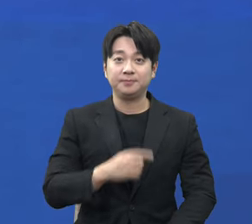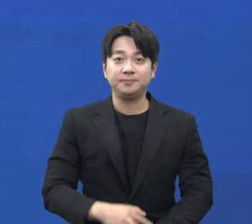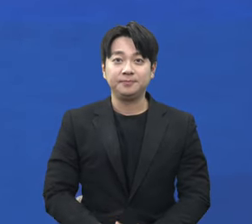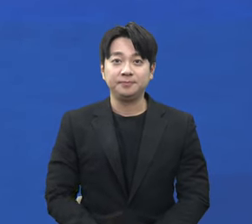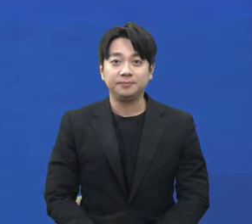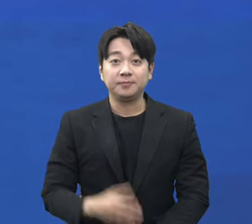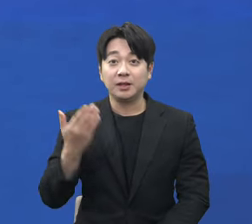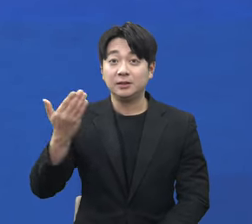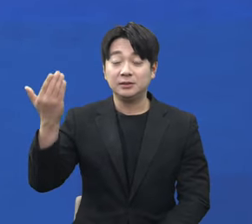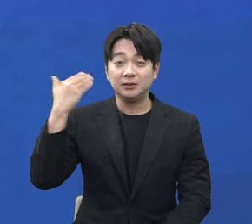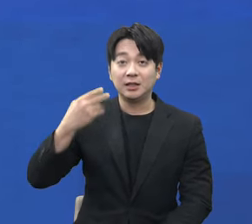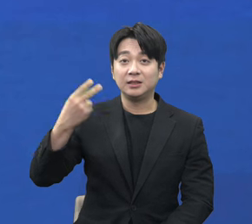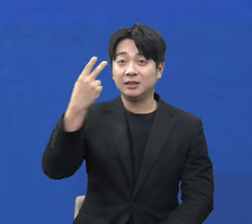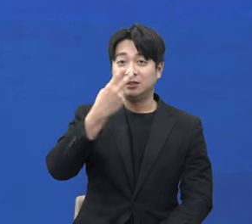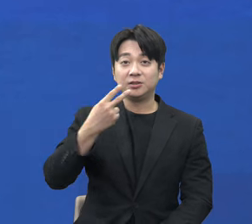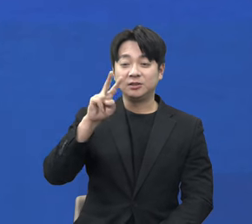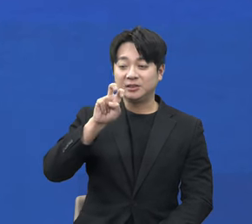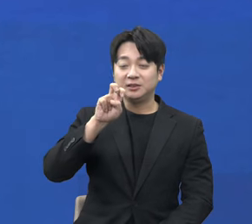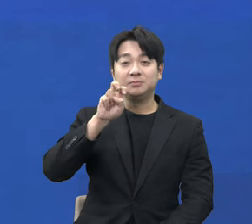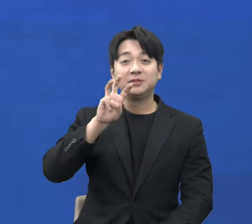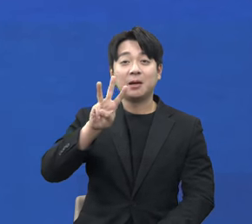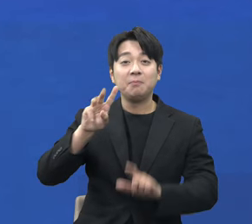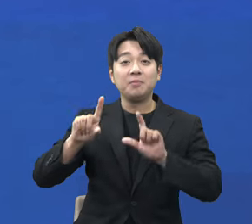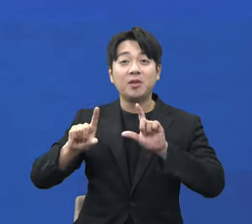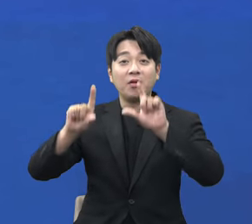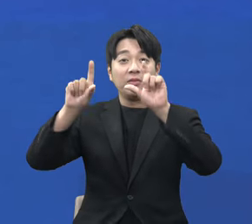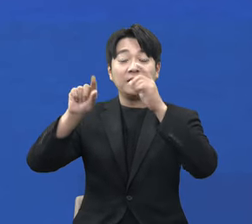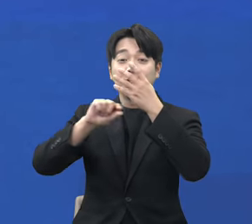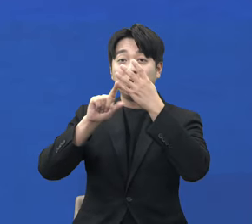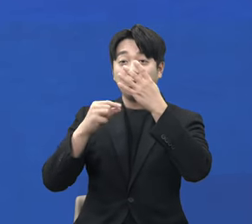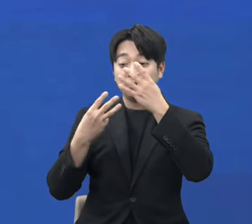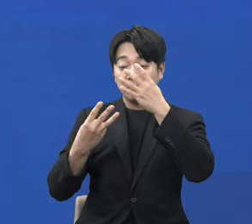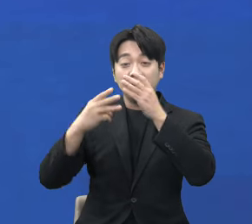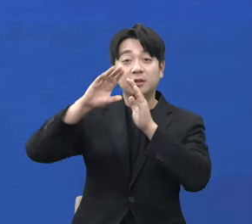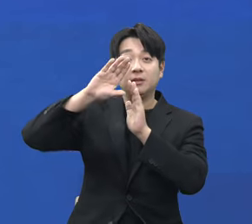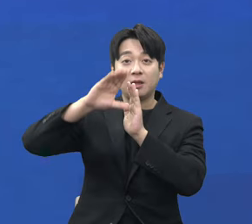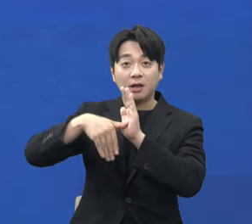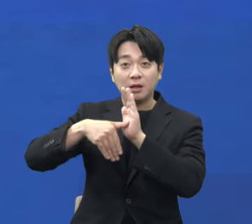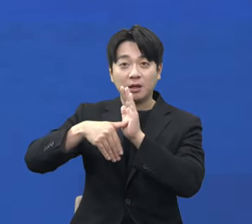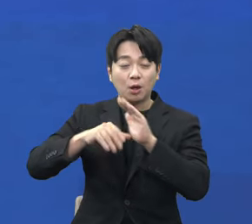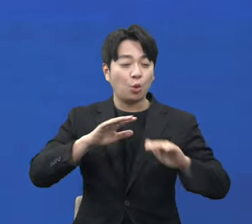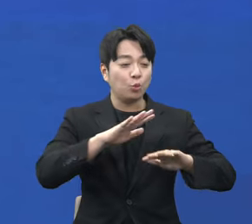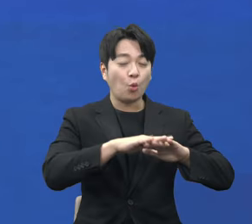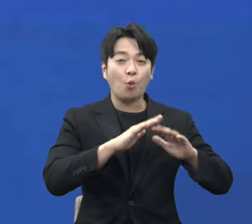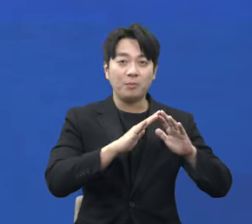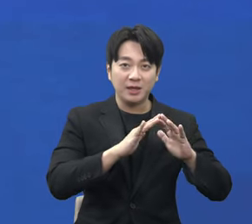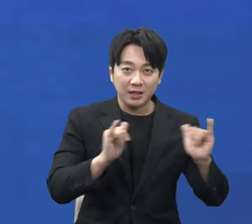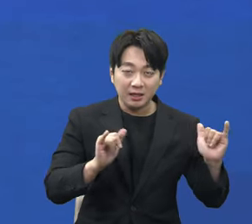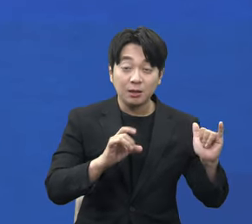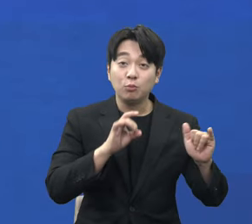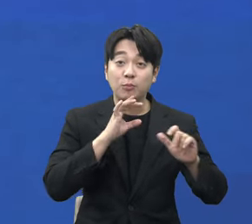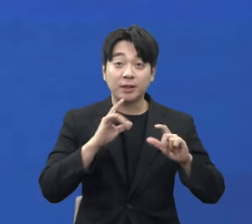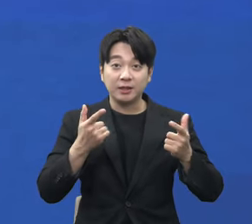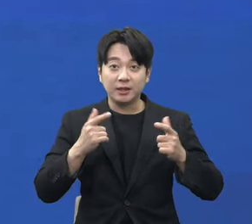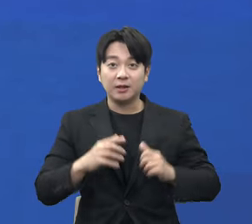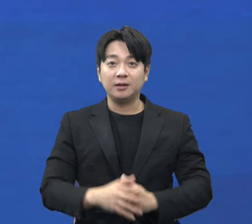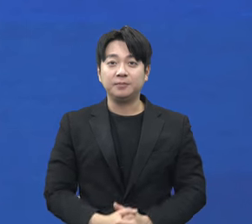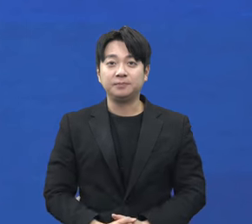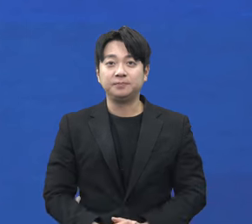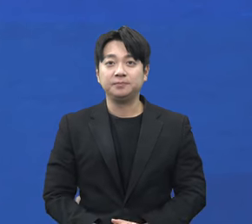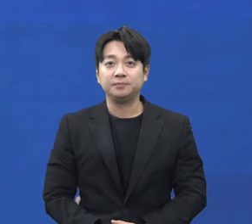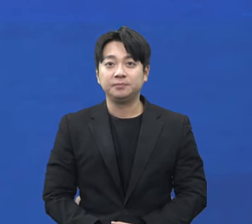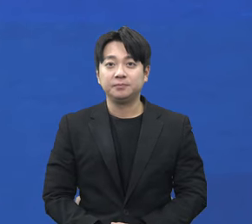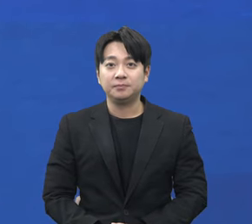지난 2023년 4월 3일 농민뿐만 아니라 대한민국의